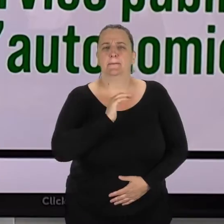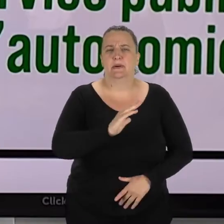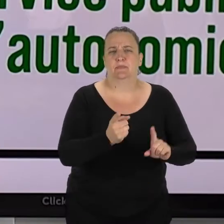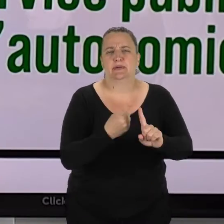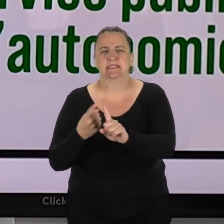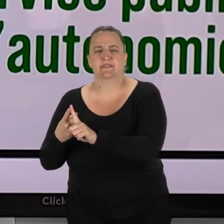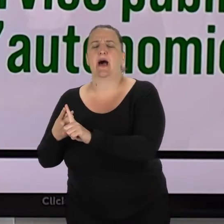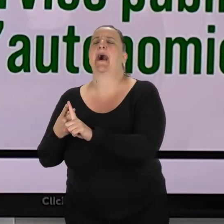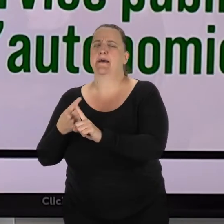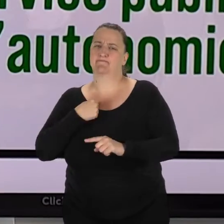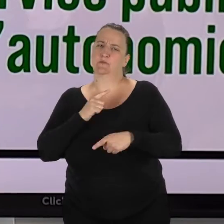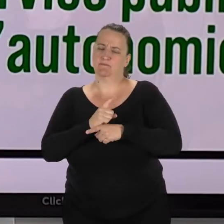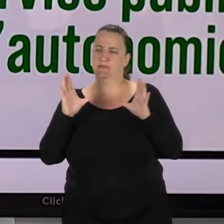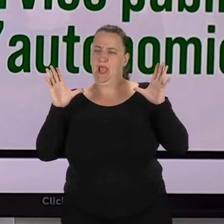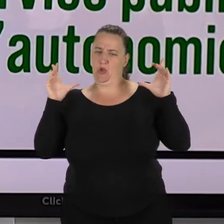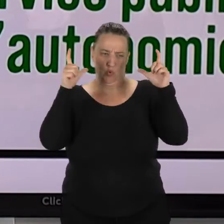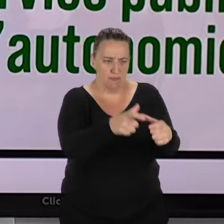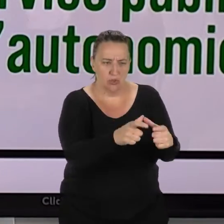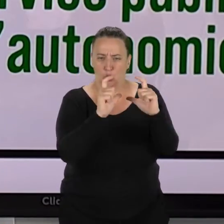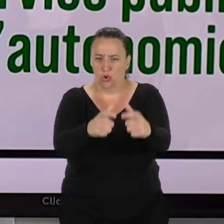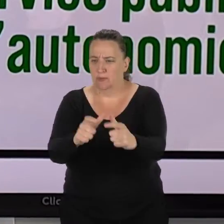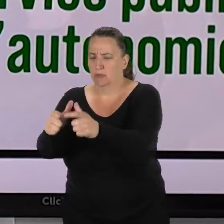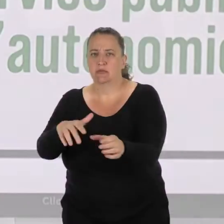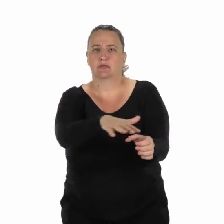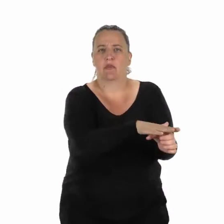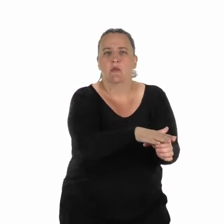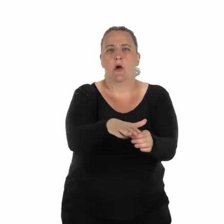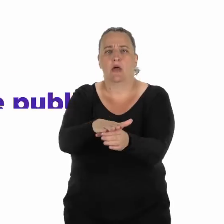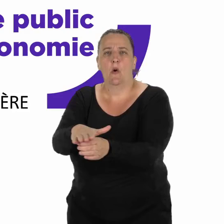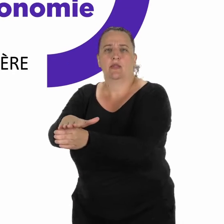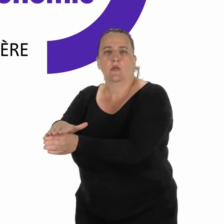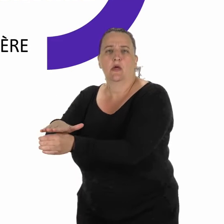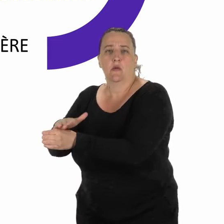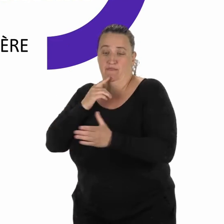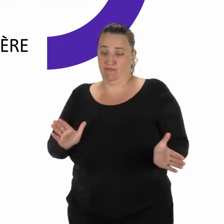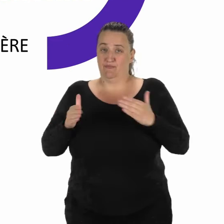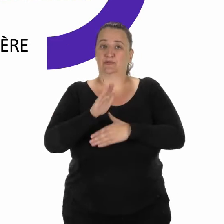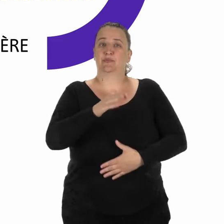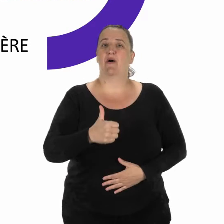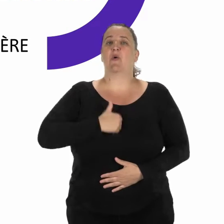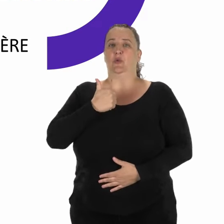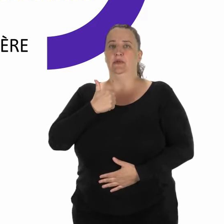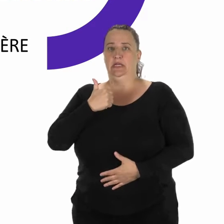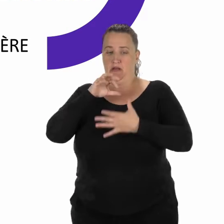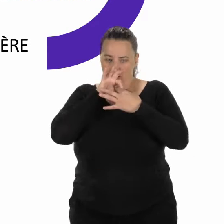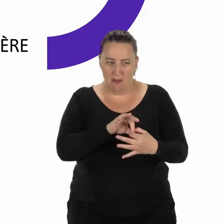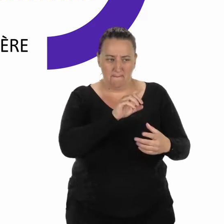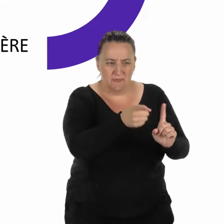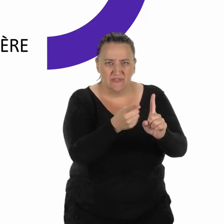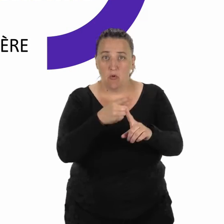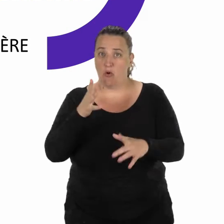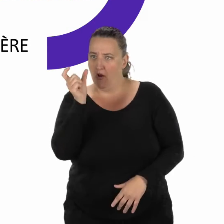répondre aux spécificités propres à chacun, une déclinaison territoriale sera proposée. L'identité de la branche autonomie ne gomme pas